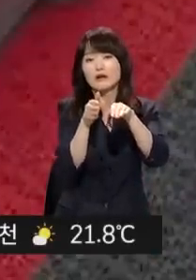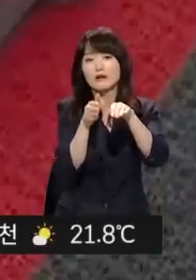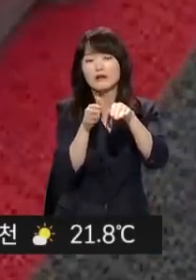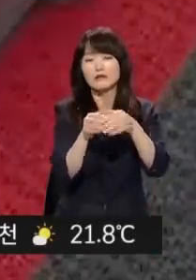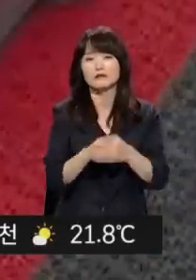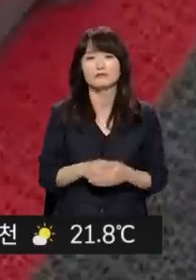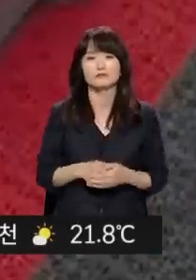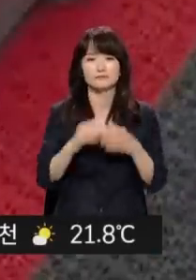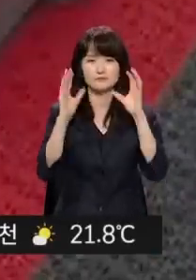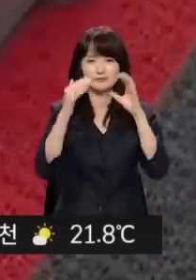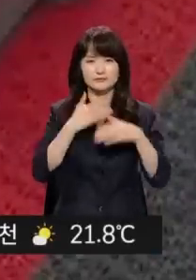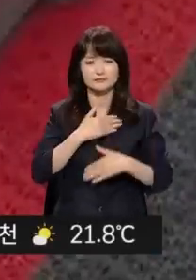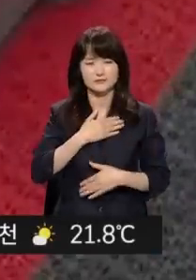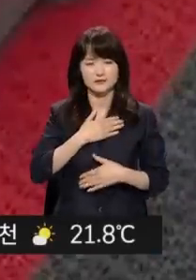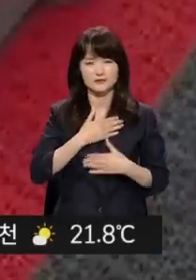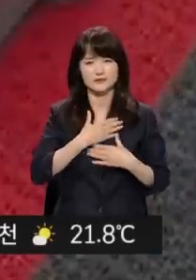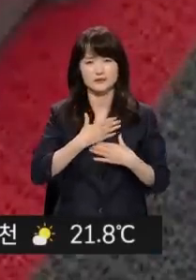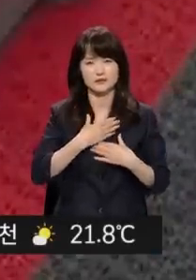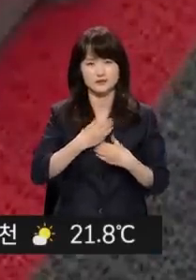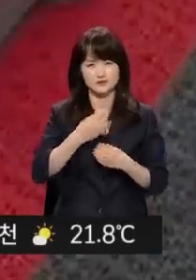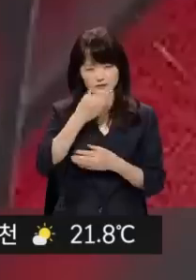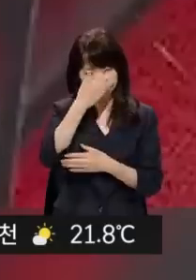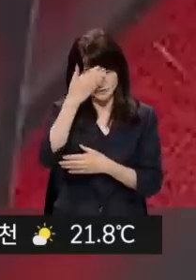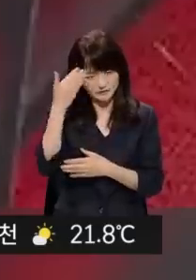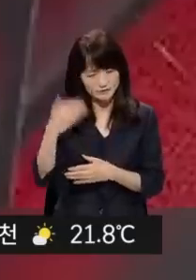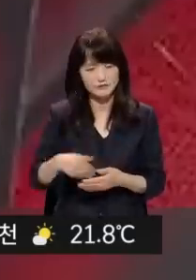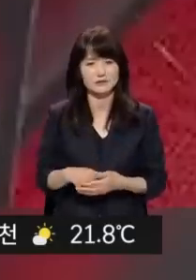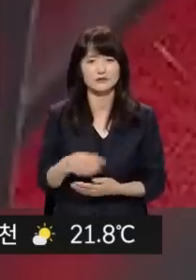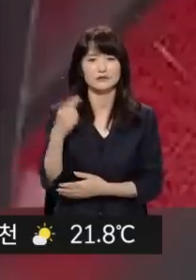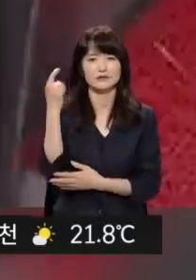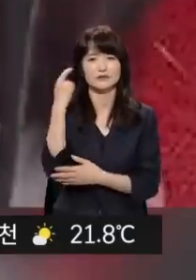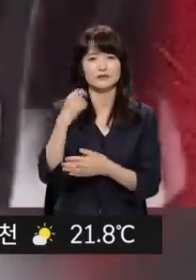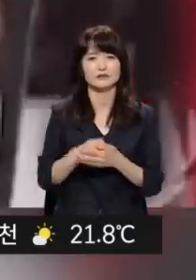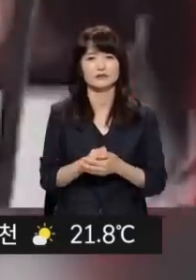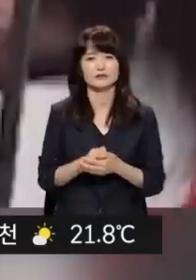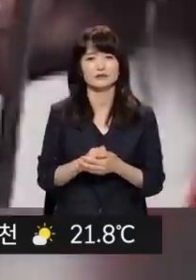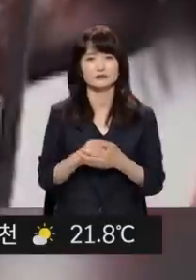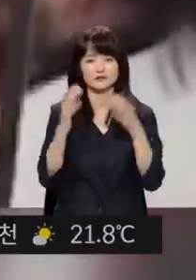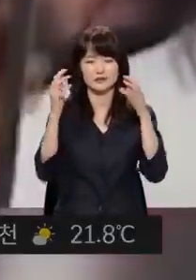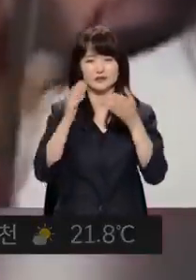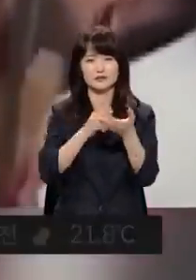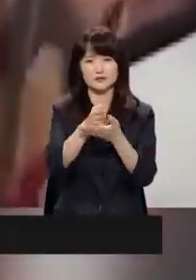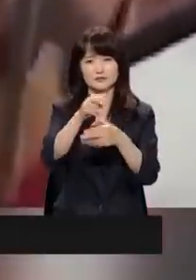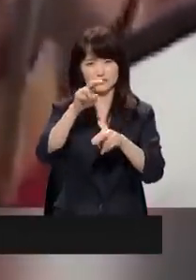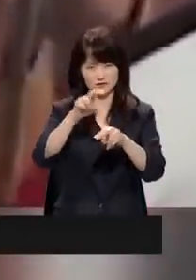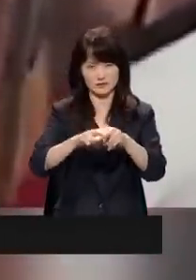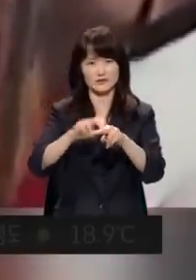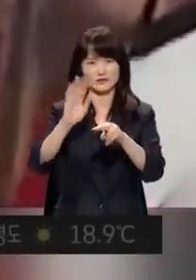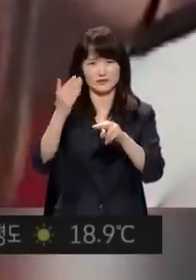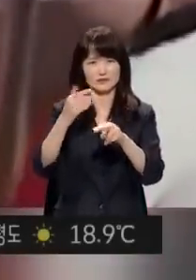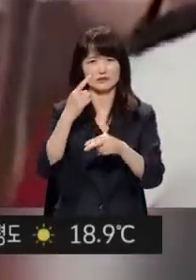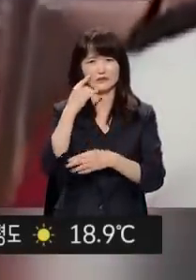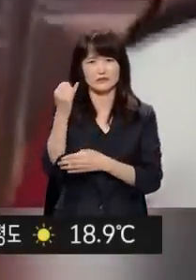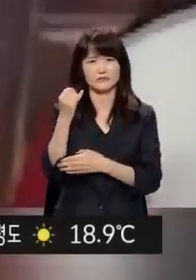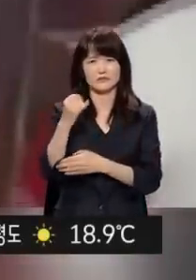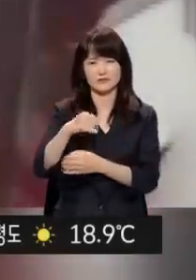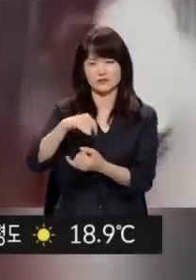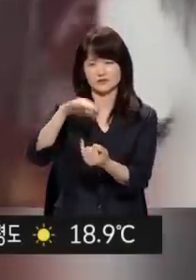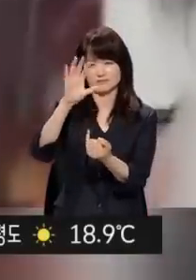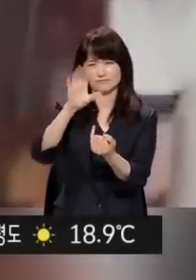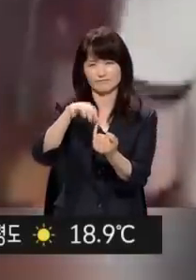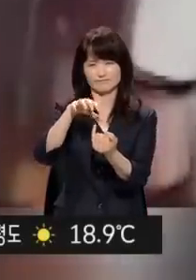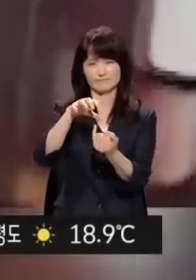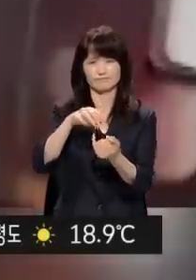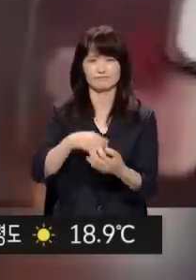아이는 다행히 무사하다고 합니다이 소식에 많은 누리꾼들 카시트에 앉혀놨어야지 그러면서 아이 엄마의 부조율을